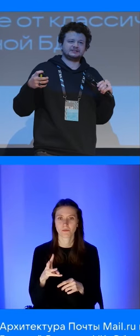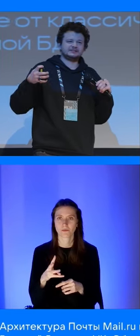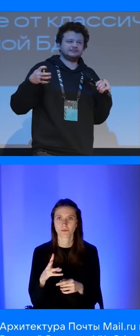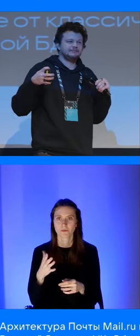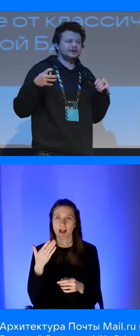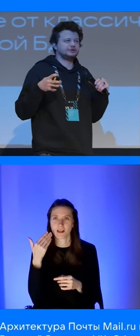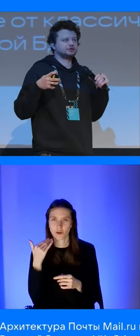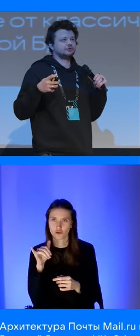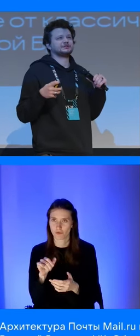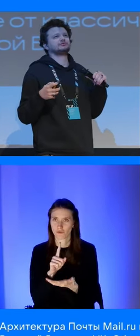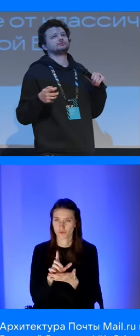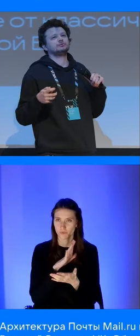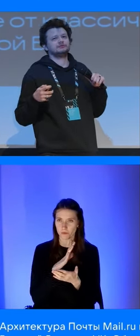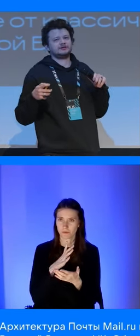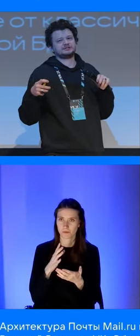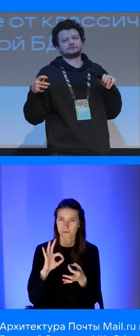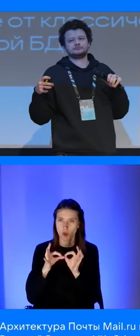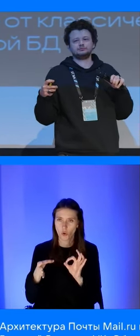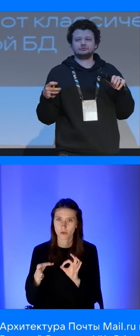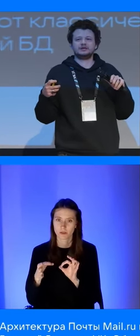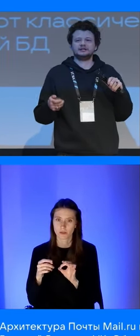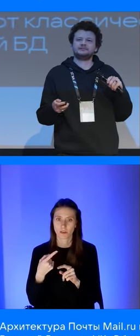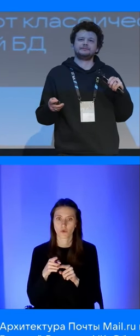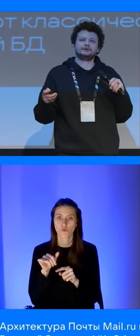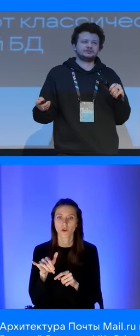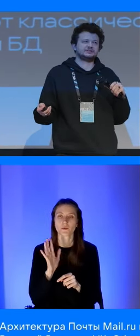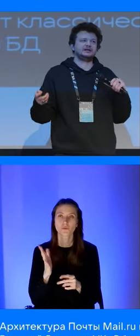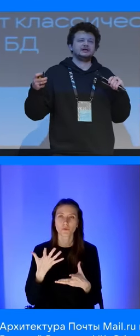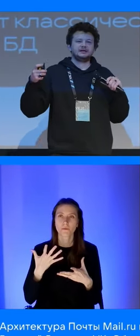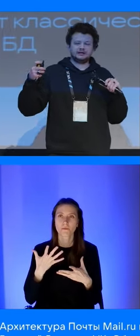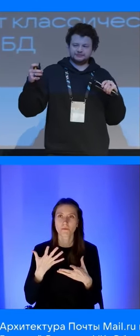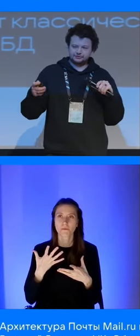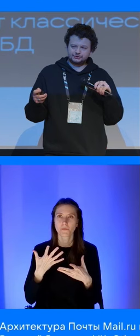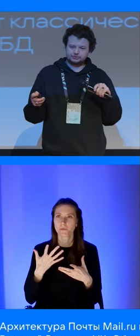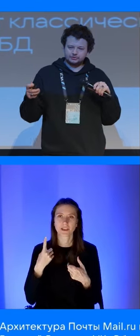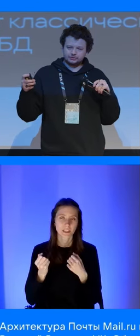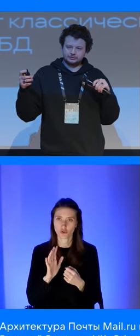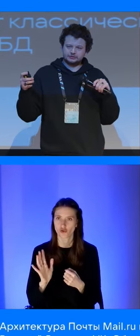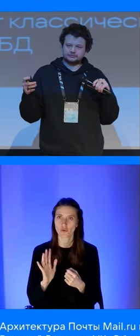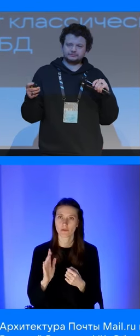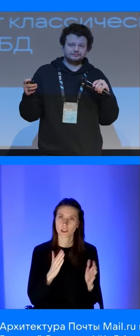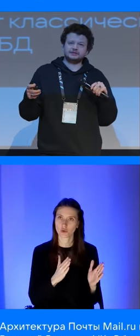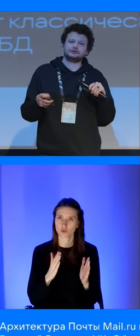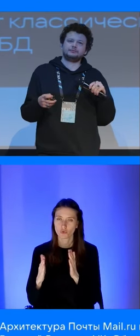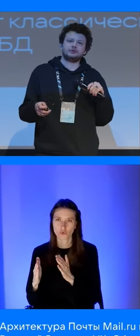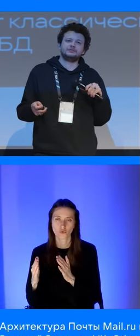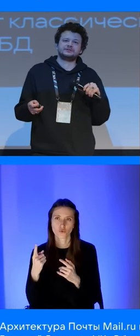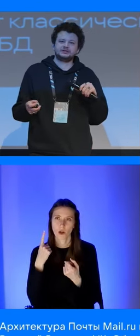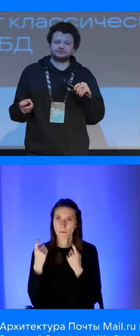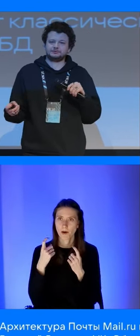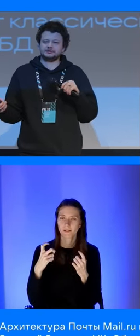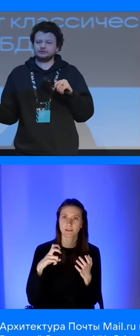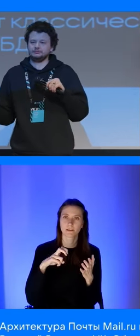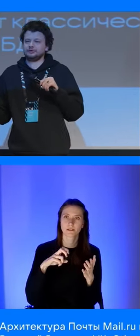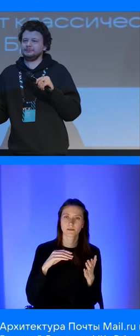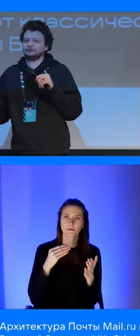ну то есть тем менее жесткой структурой у вас будут данные, вам придется это все бинарно упаковывать.